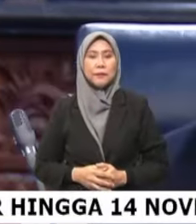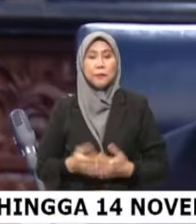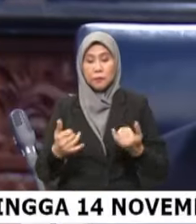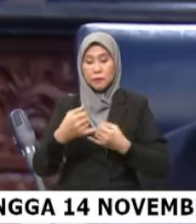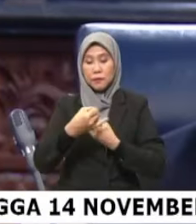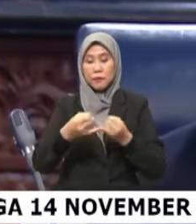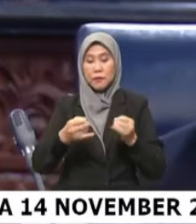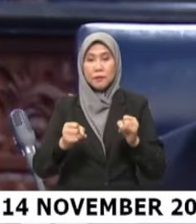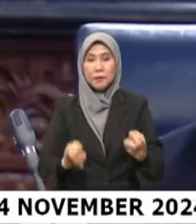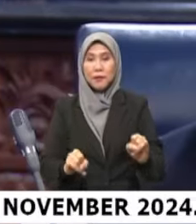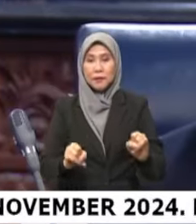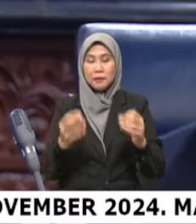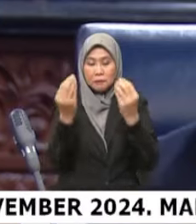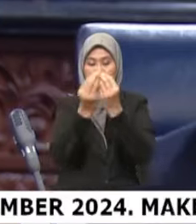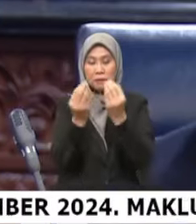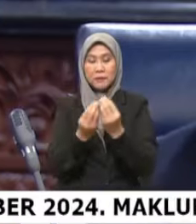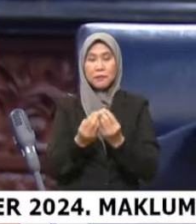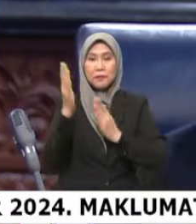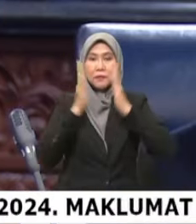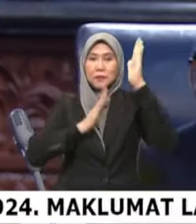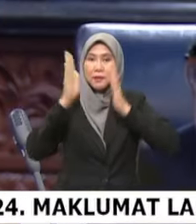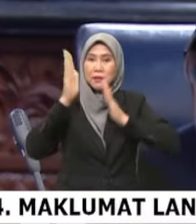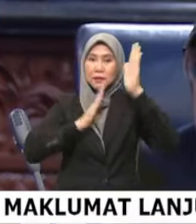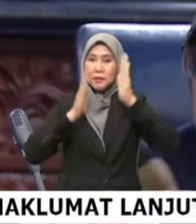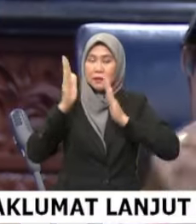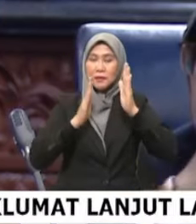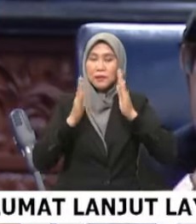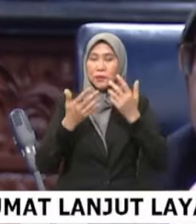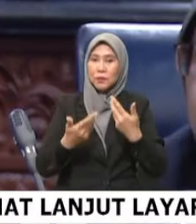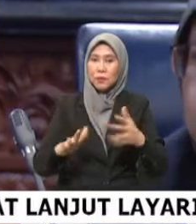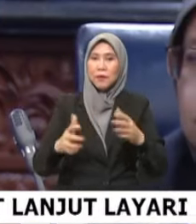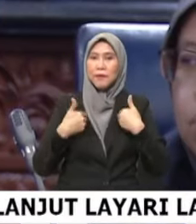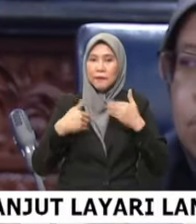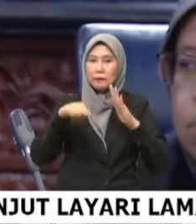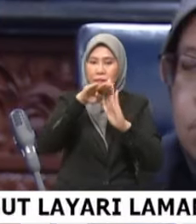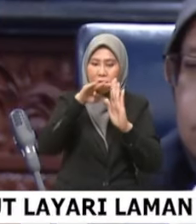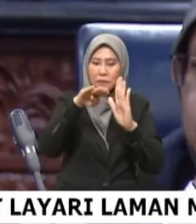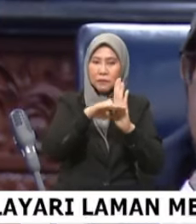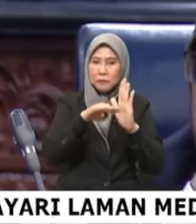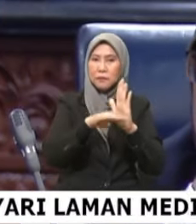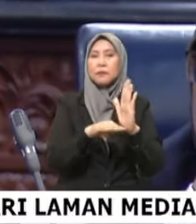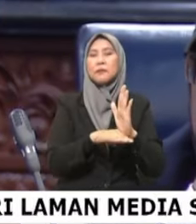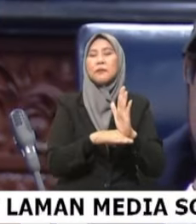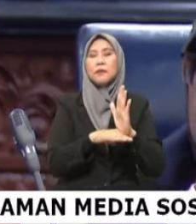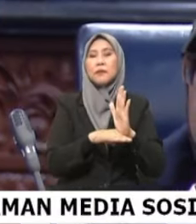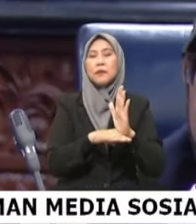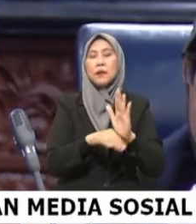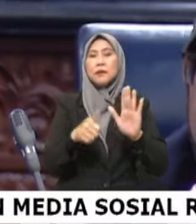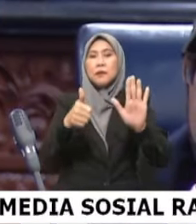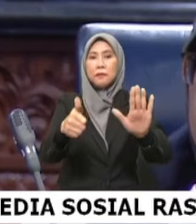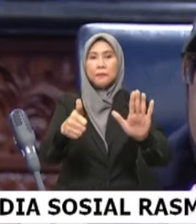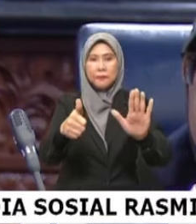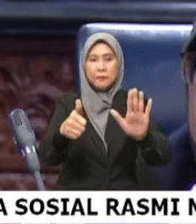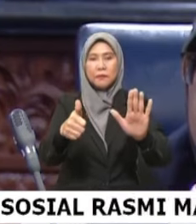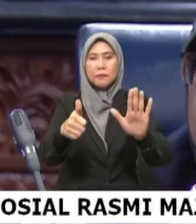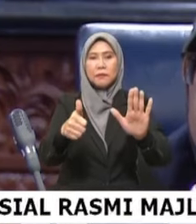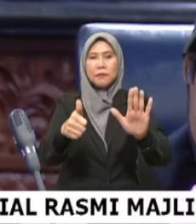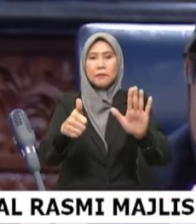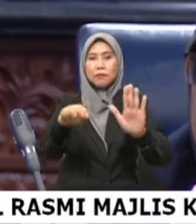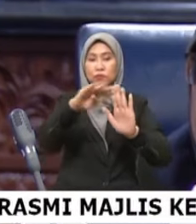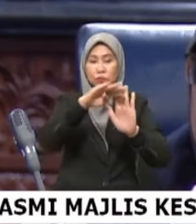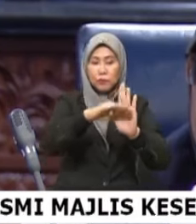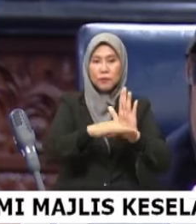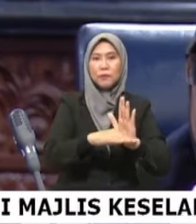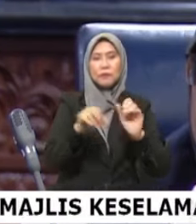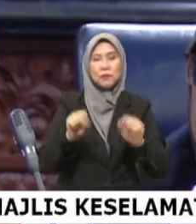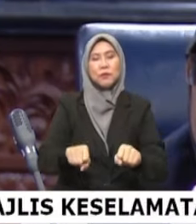Jabatan Statistik Malaysia telah pun menggariskan beberapa faktor, iaitu 6 faktor yang mempengaruhi kos